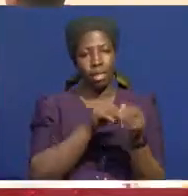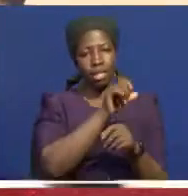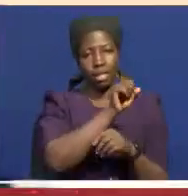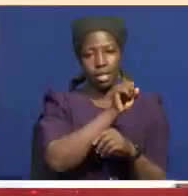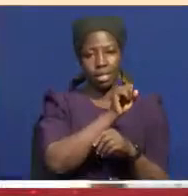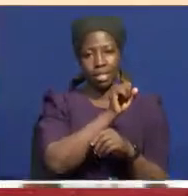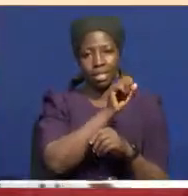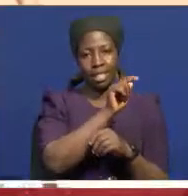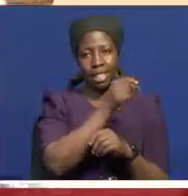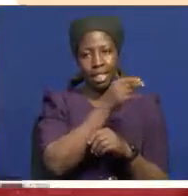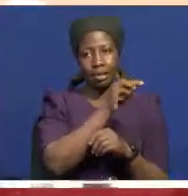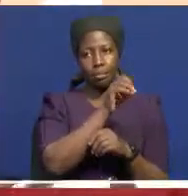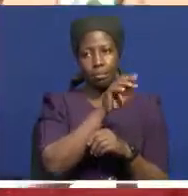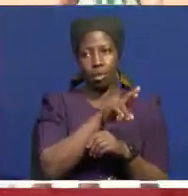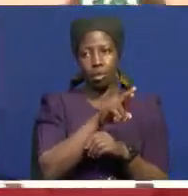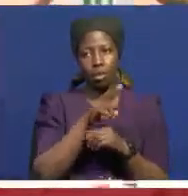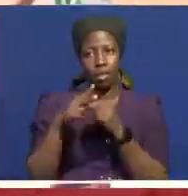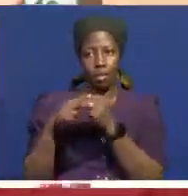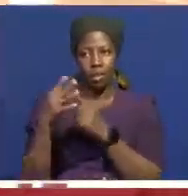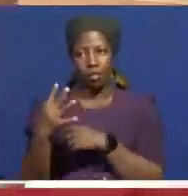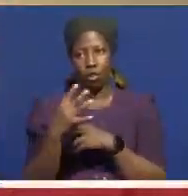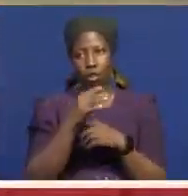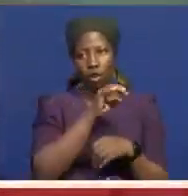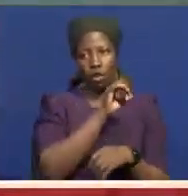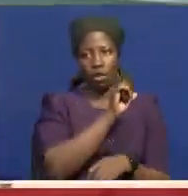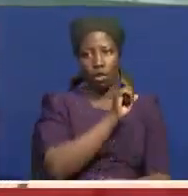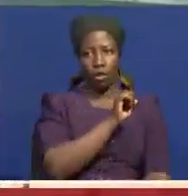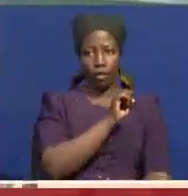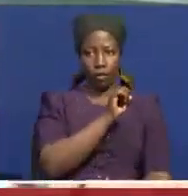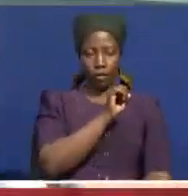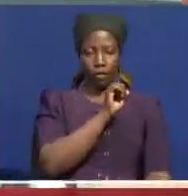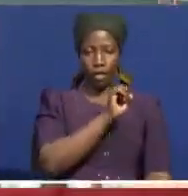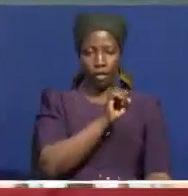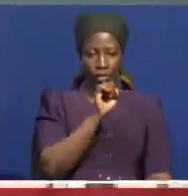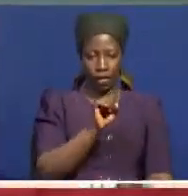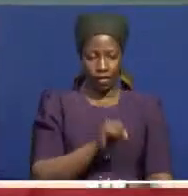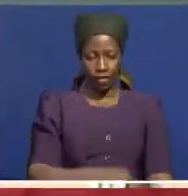74 kwa 55. Faitha Kinyi, Dira ya Magwiji.